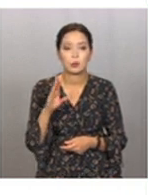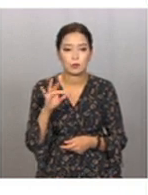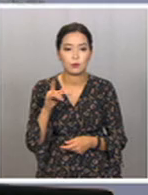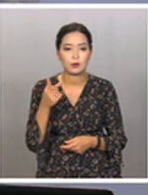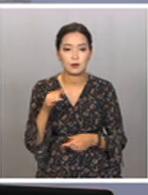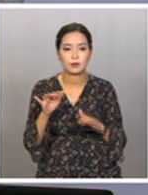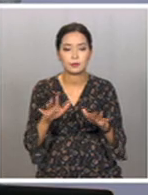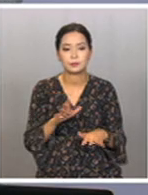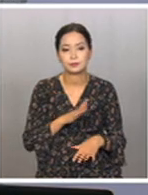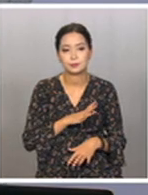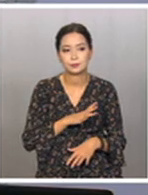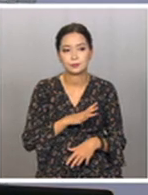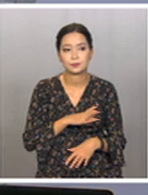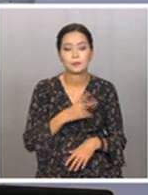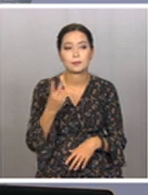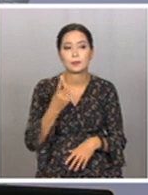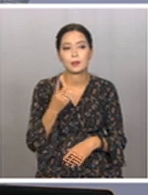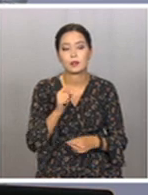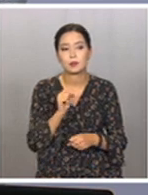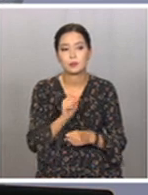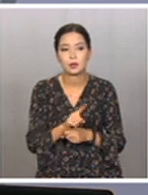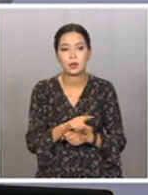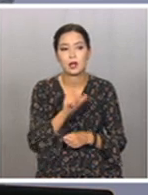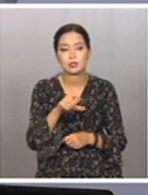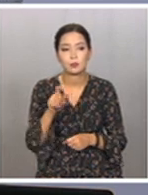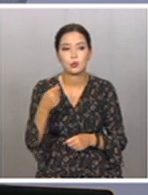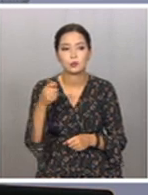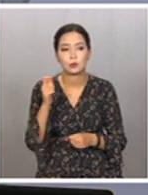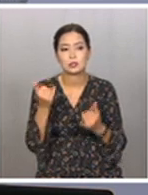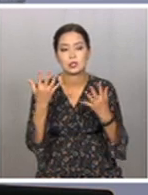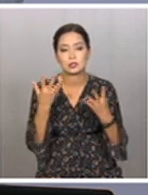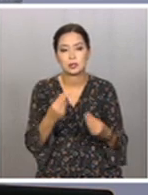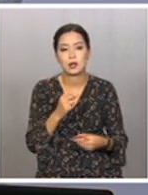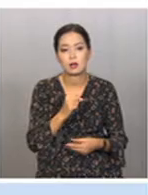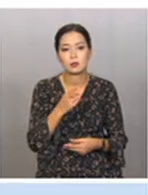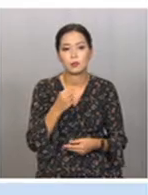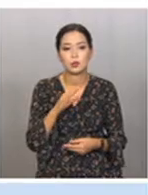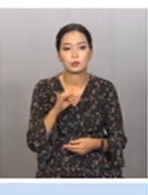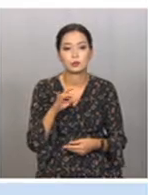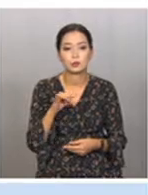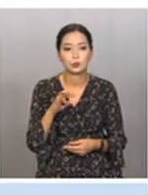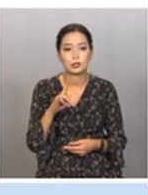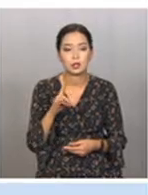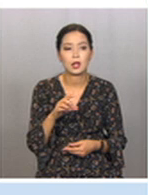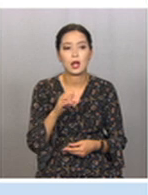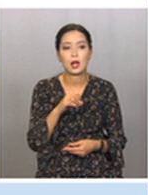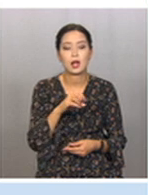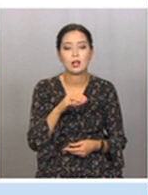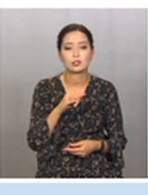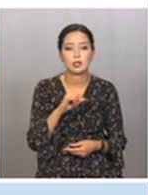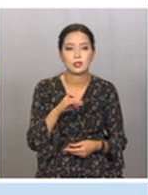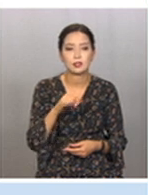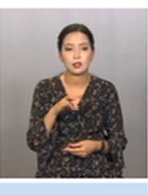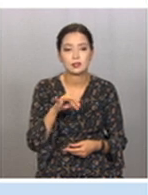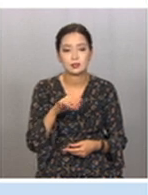қаласы. Екінші тапсырма. Азамат соғыс кезіндегі Ахмет Байтұрсынұлы мен Әліби Жангелдинің атқарған